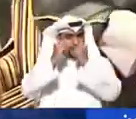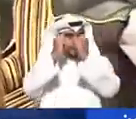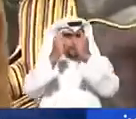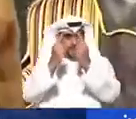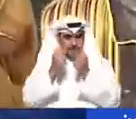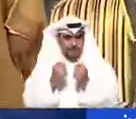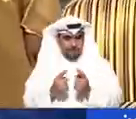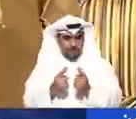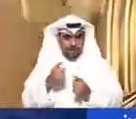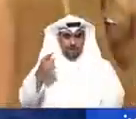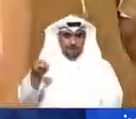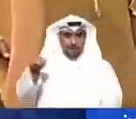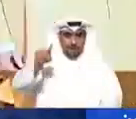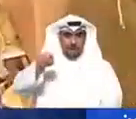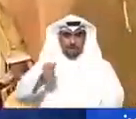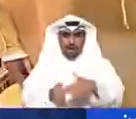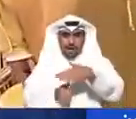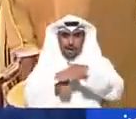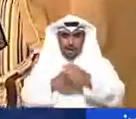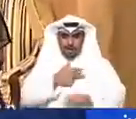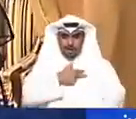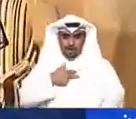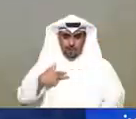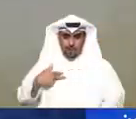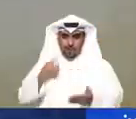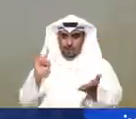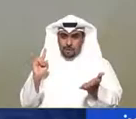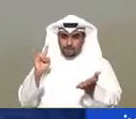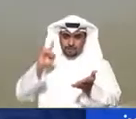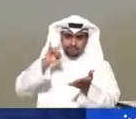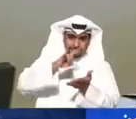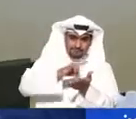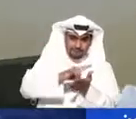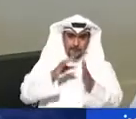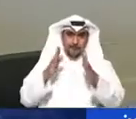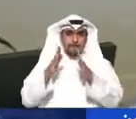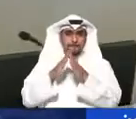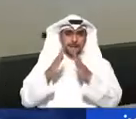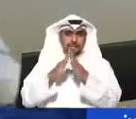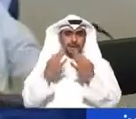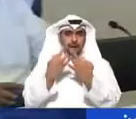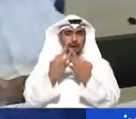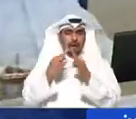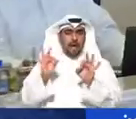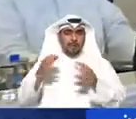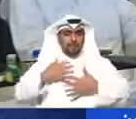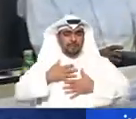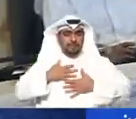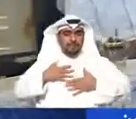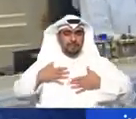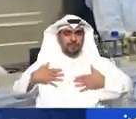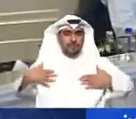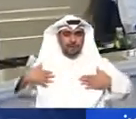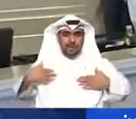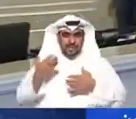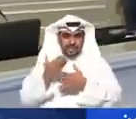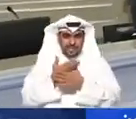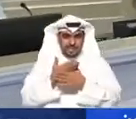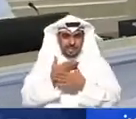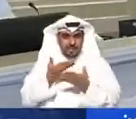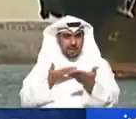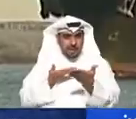مجلس الوزراء الشيخ جابر المبارك الصباح إلى مصر، ما يعكس صورة إيجابية على العلاقات